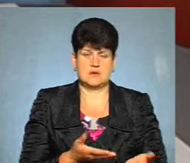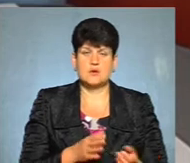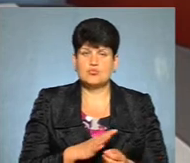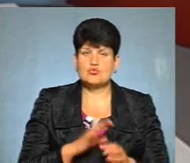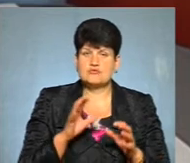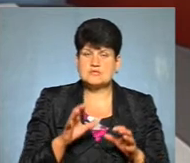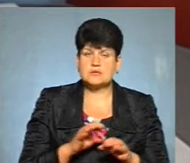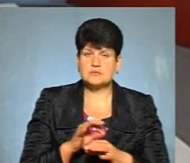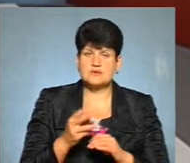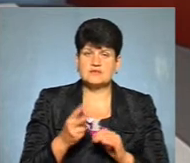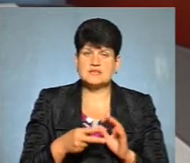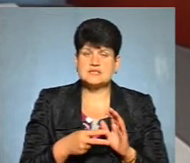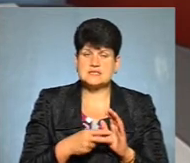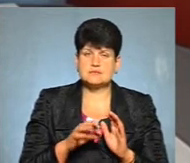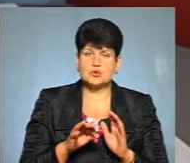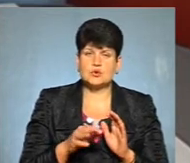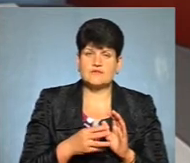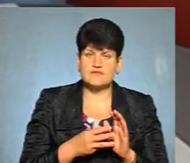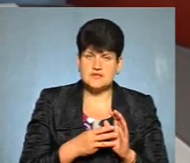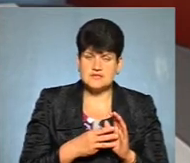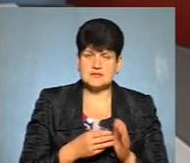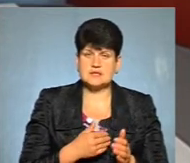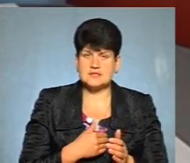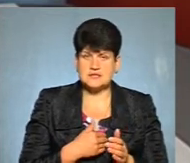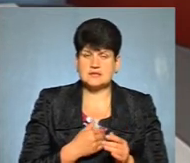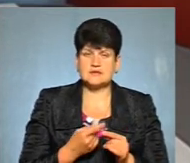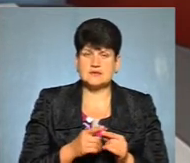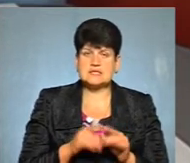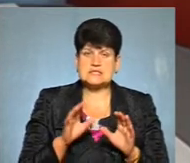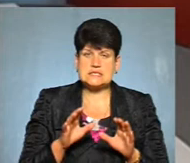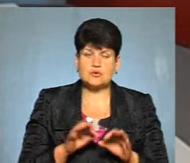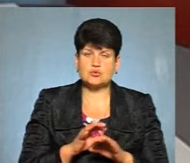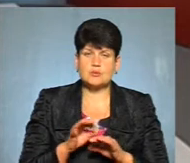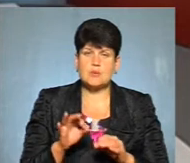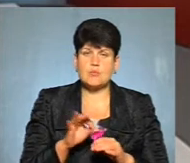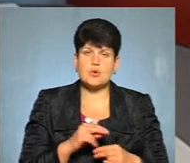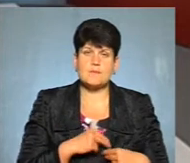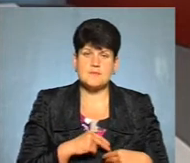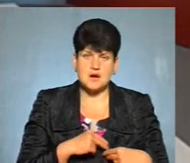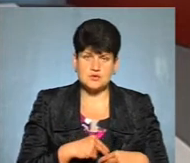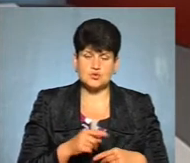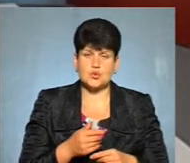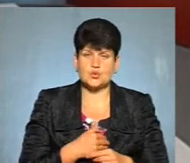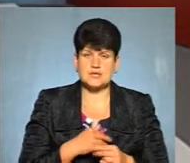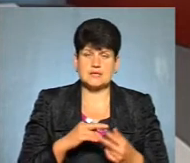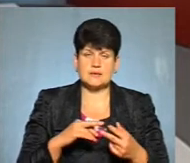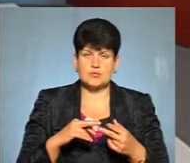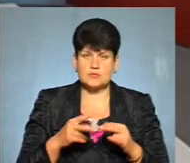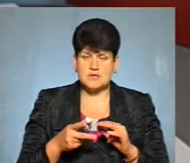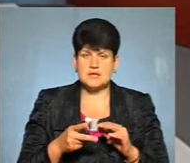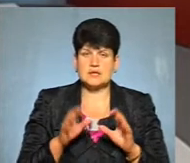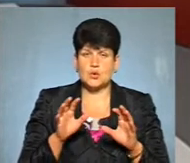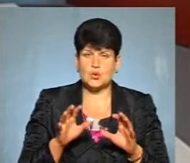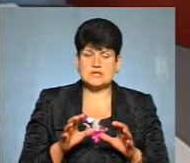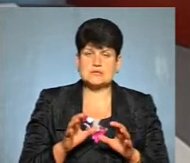законопроект 2708, ініціатором цього законопроекту, він так і називався, законопроект про працю. Тобто хотіли підмінити кодекс законів про